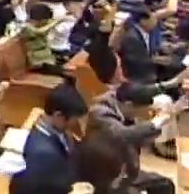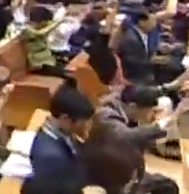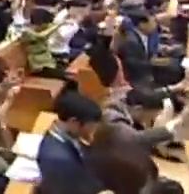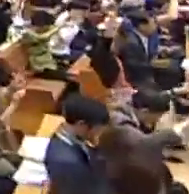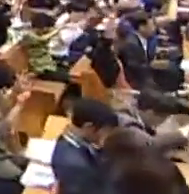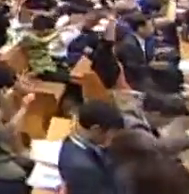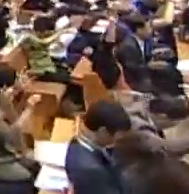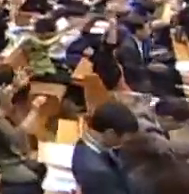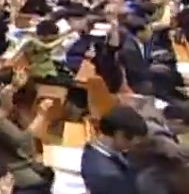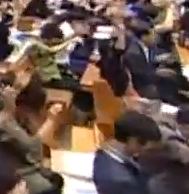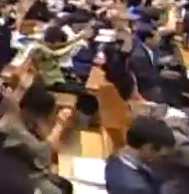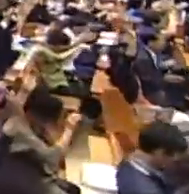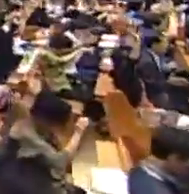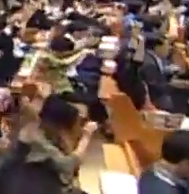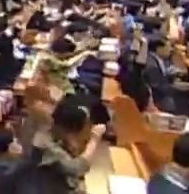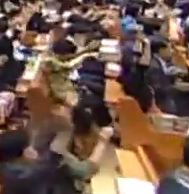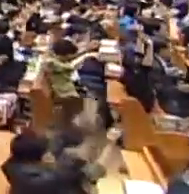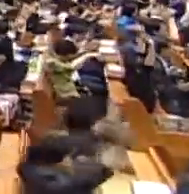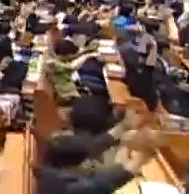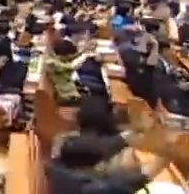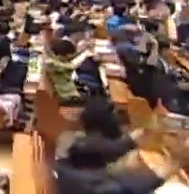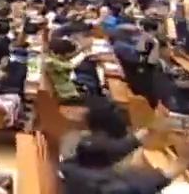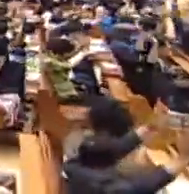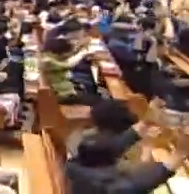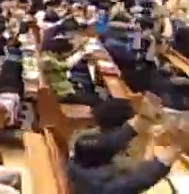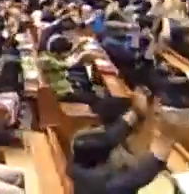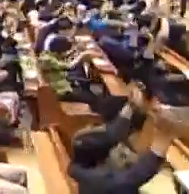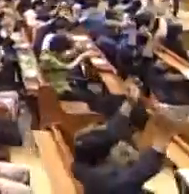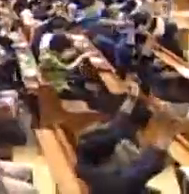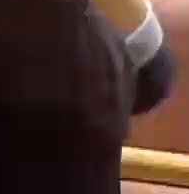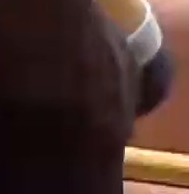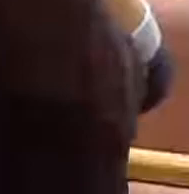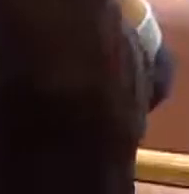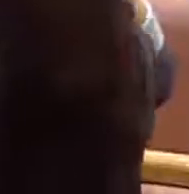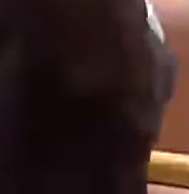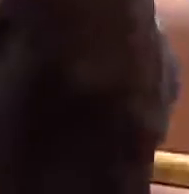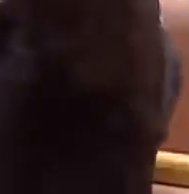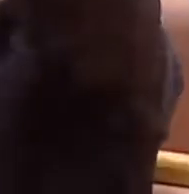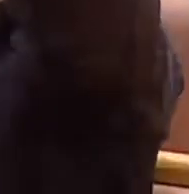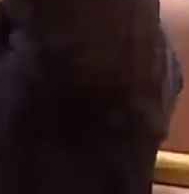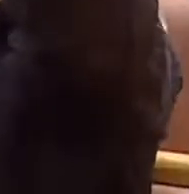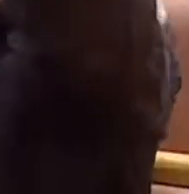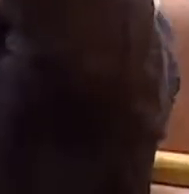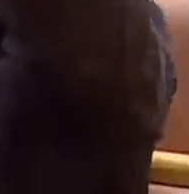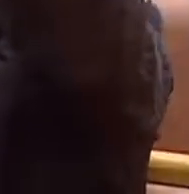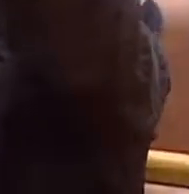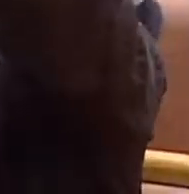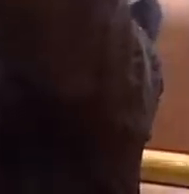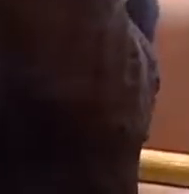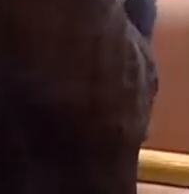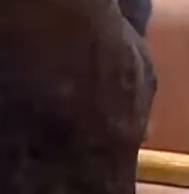사치 못한 게 이 피의 복음을 무시하고 이 피의